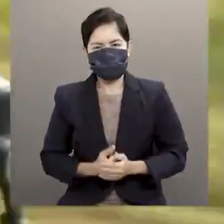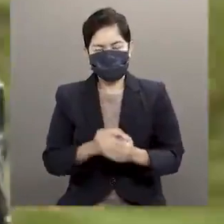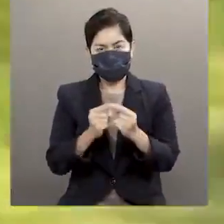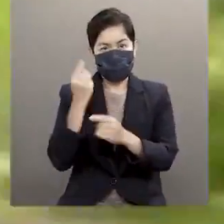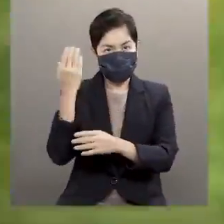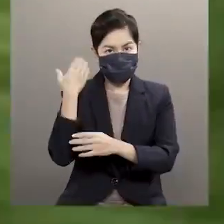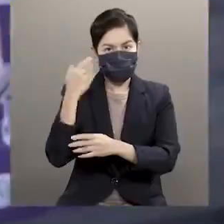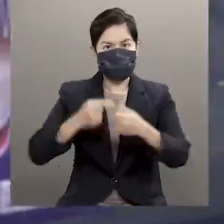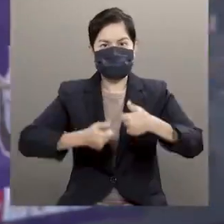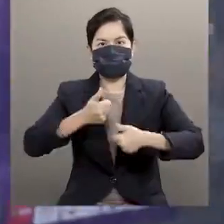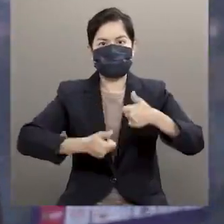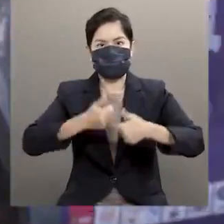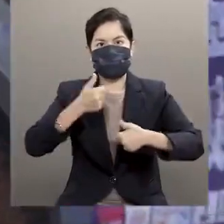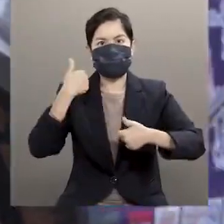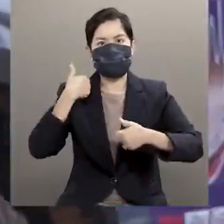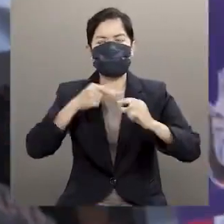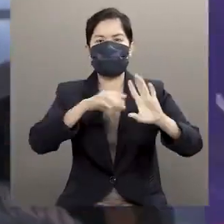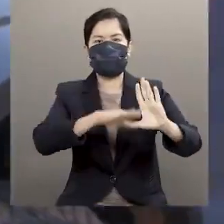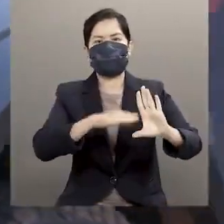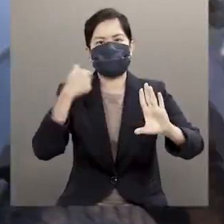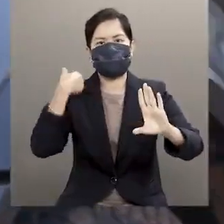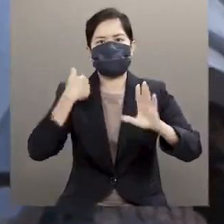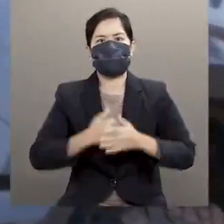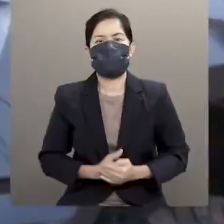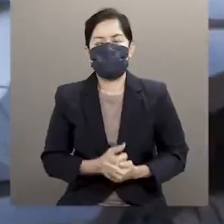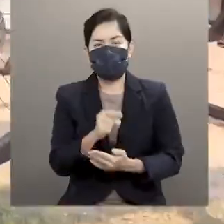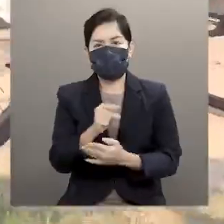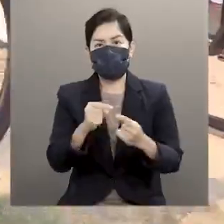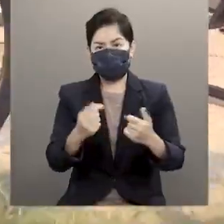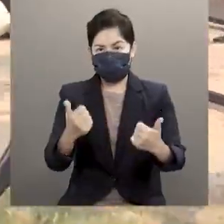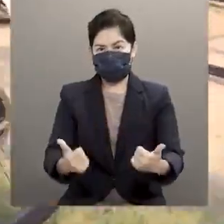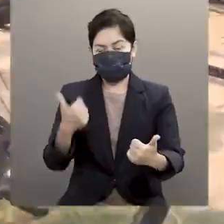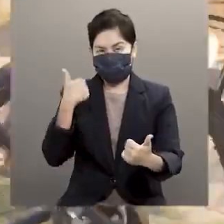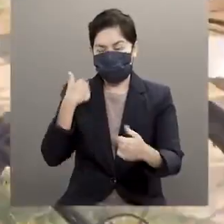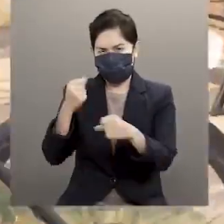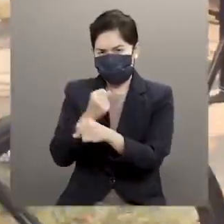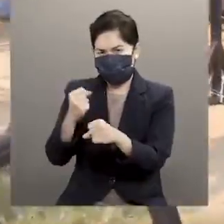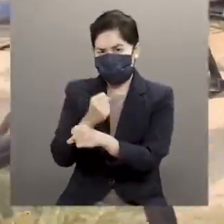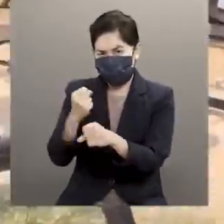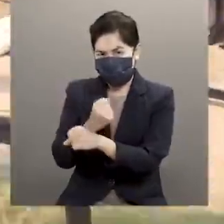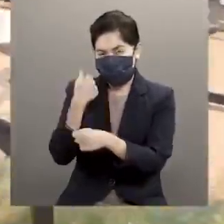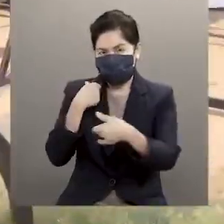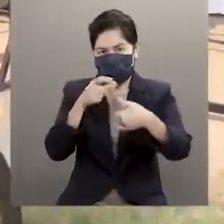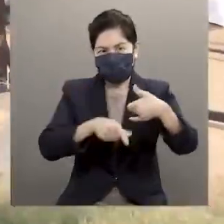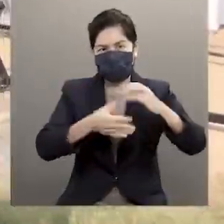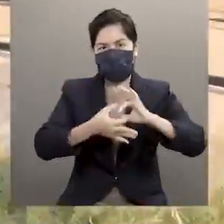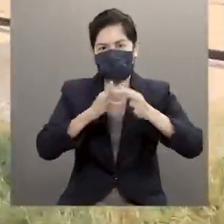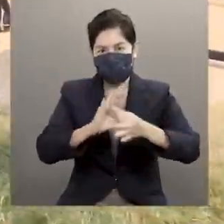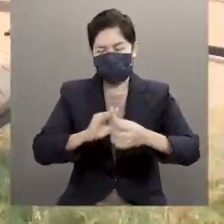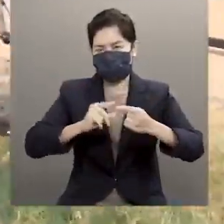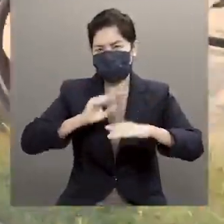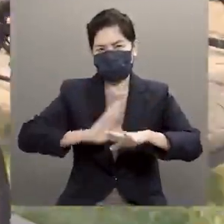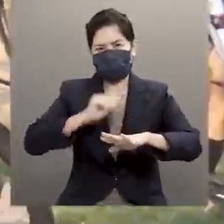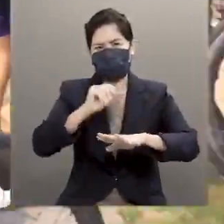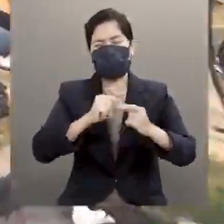แงขันในสนามนี้เป็ครั้งแรกและทำผลงานได้ดี จนได้รบการทาบทามใหไปฝึกซอมกับนักกิลาและโคตทีมชาไทยด้